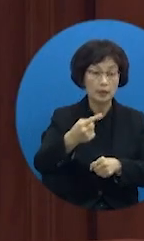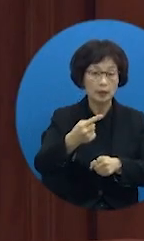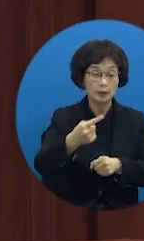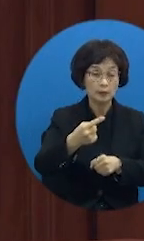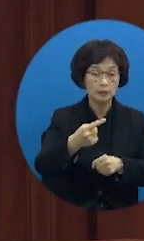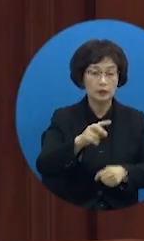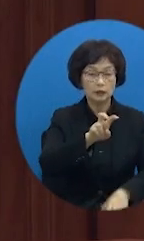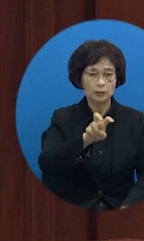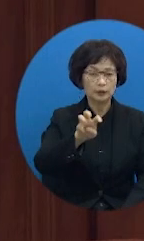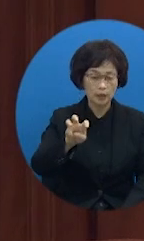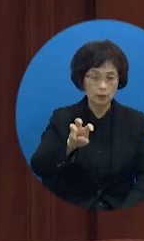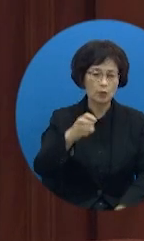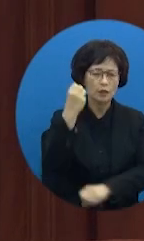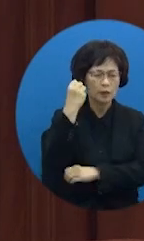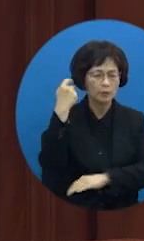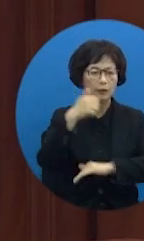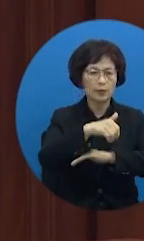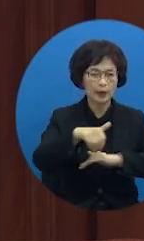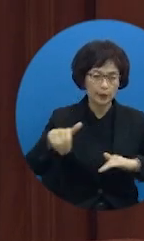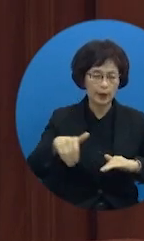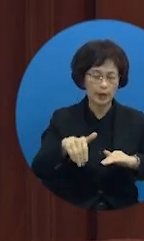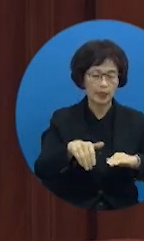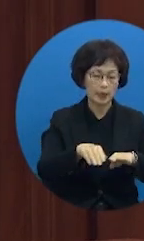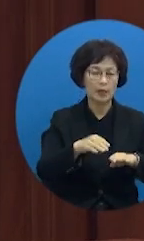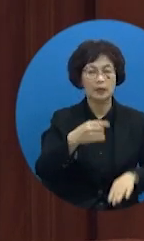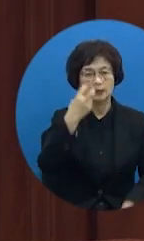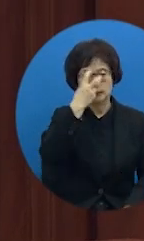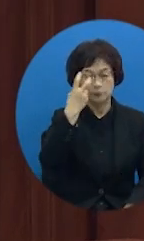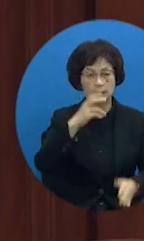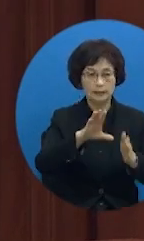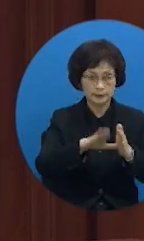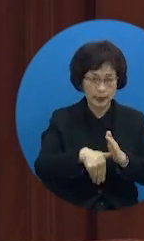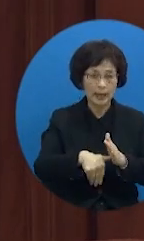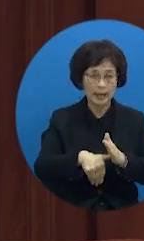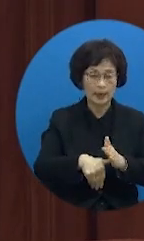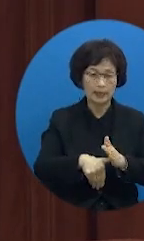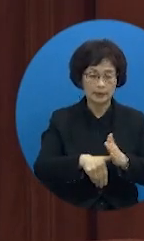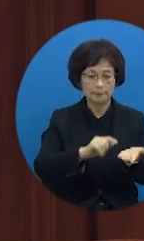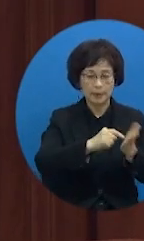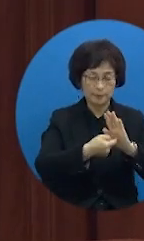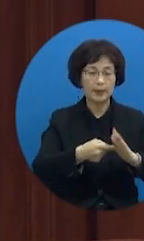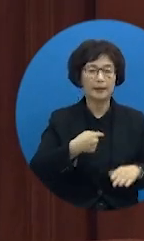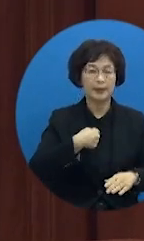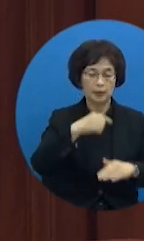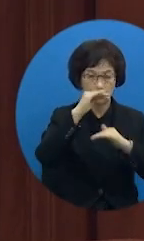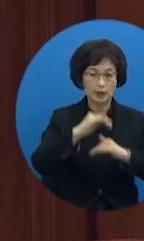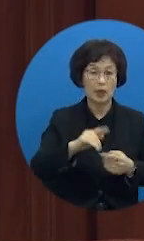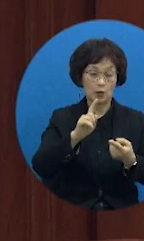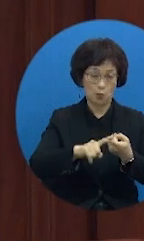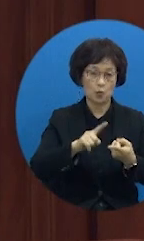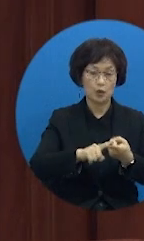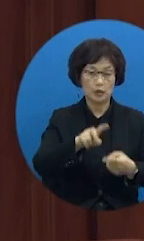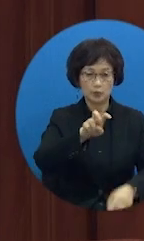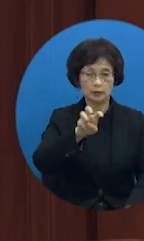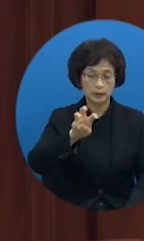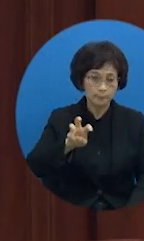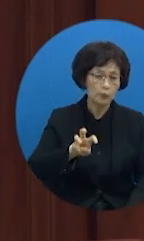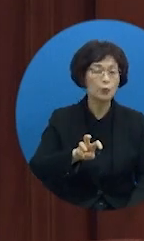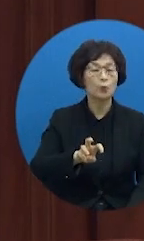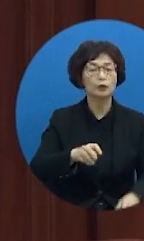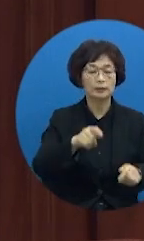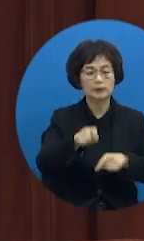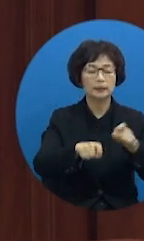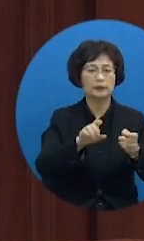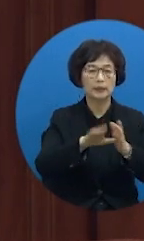예정인 2030 기본계획 타당성 검토 영역시 본 의원이 언급한 기존 2030 계획 실현